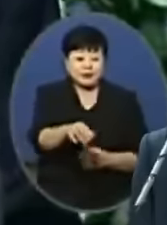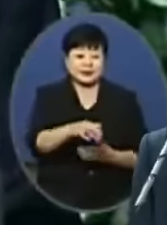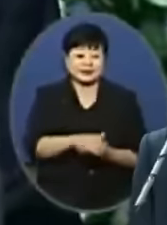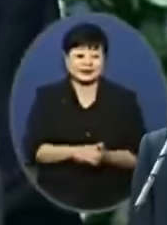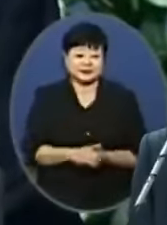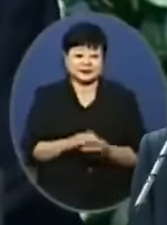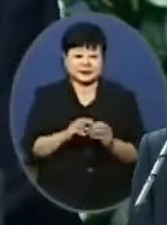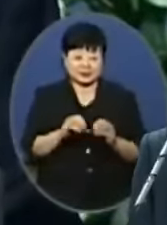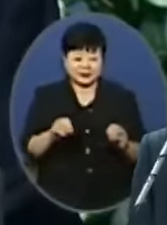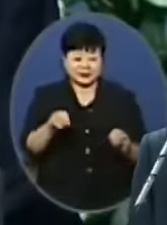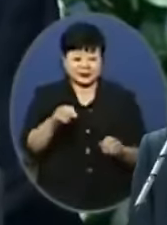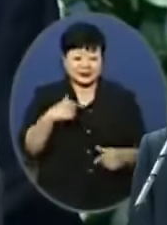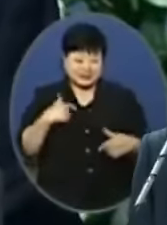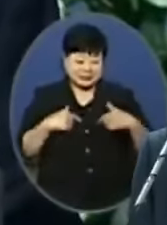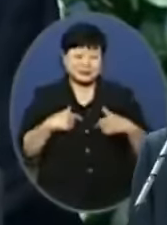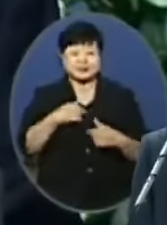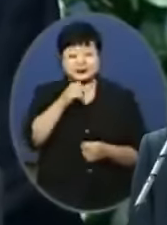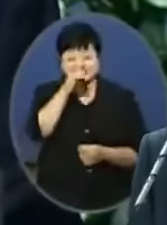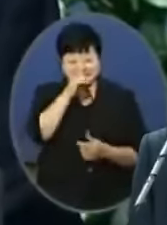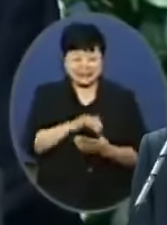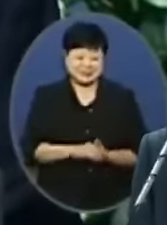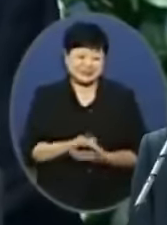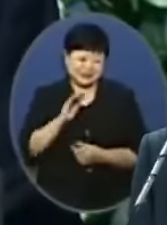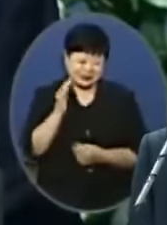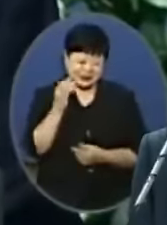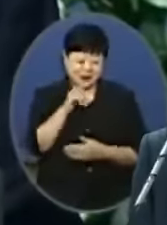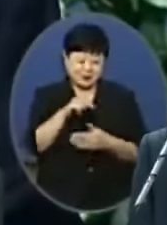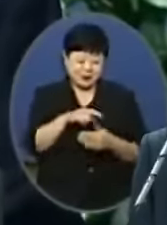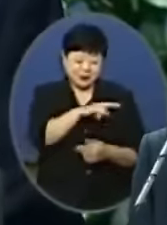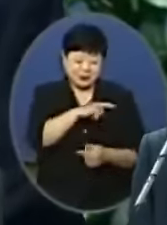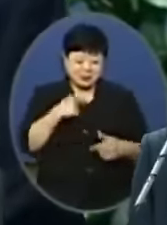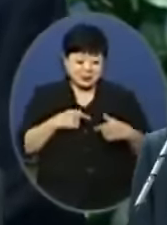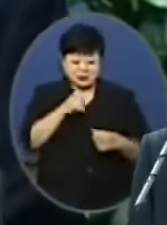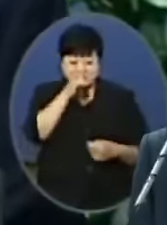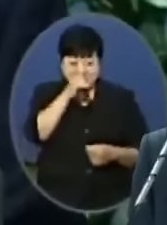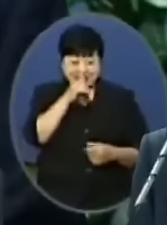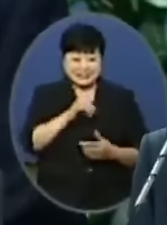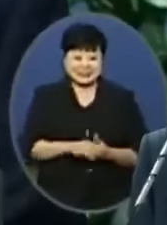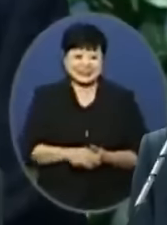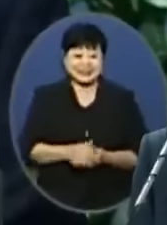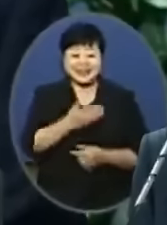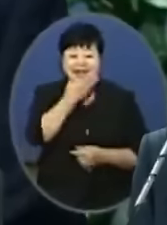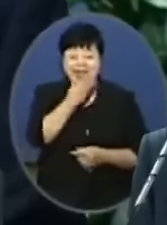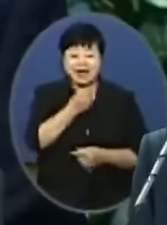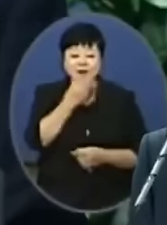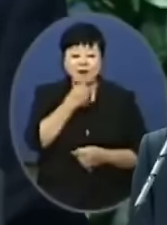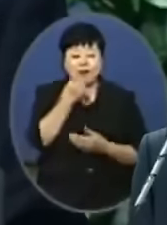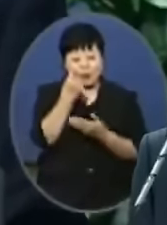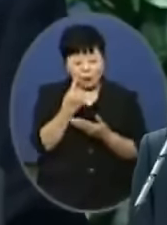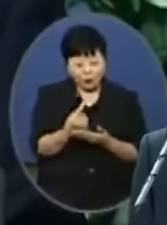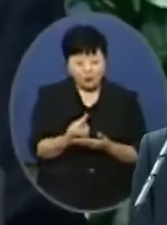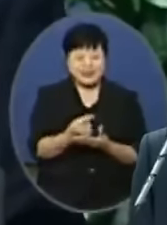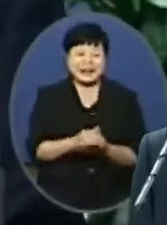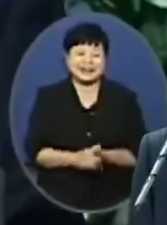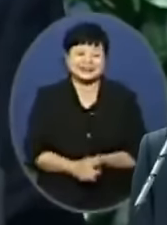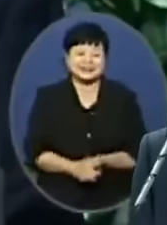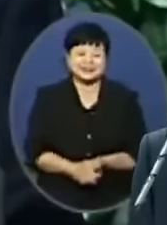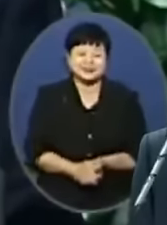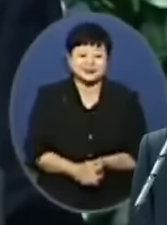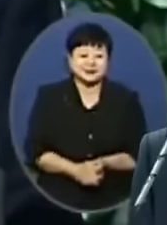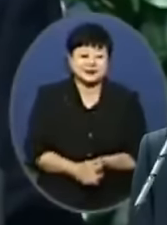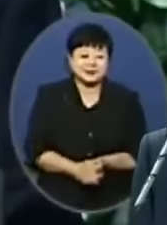터전이 기쁨인 것입니다. 마음에 먼저 기쁨이 있어야 그 다음에 행복이 자리를